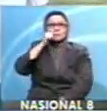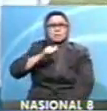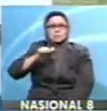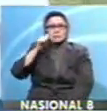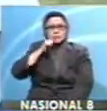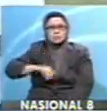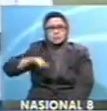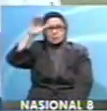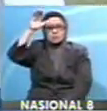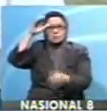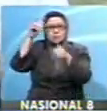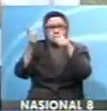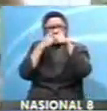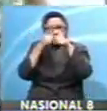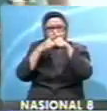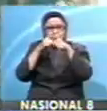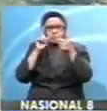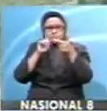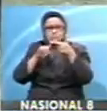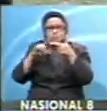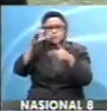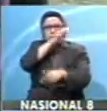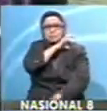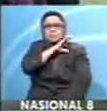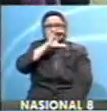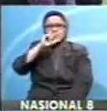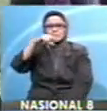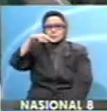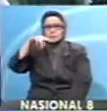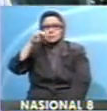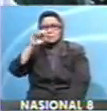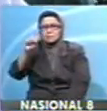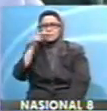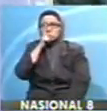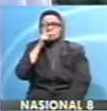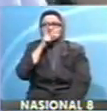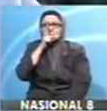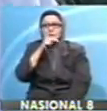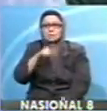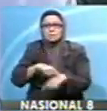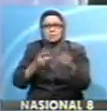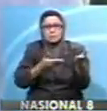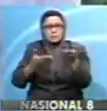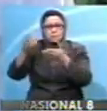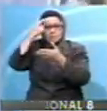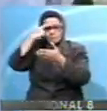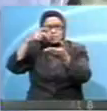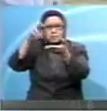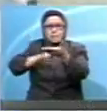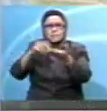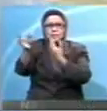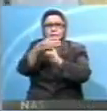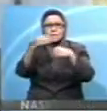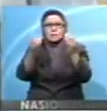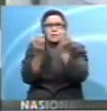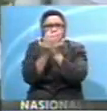Atikah 21 tahun dan pengerusi gpms Kedah shamsul Bahar Abdul Rani kemudian dibawa untuk mendaftar di pejabat